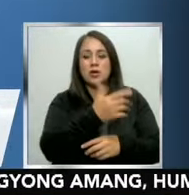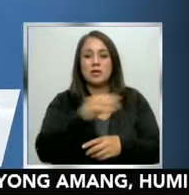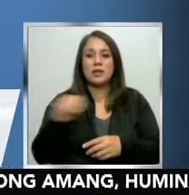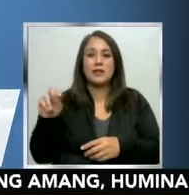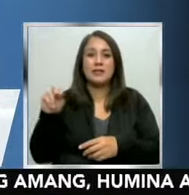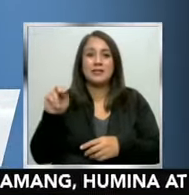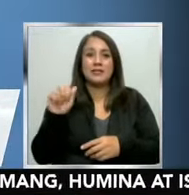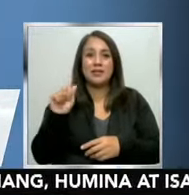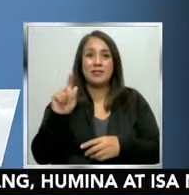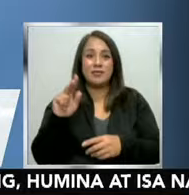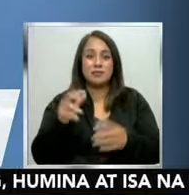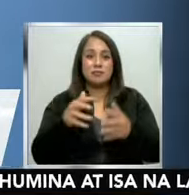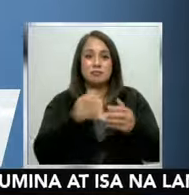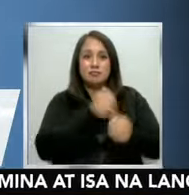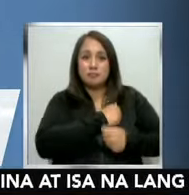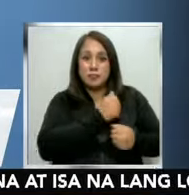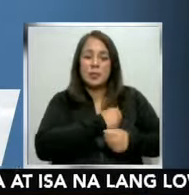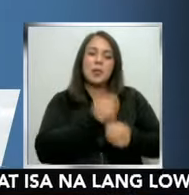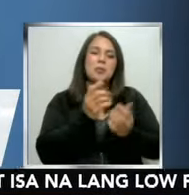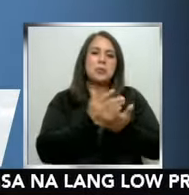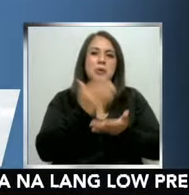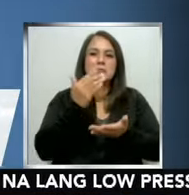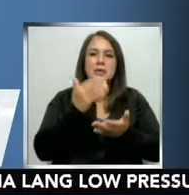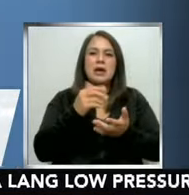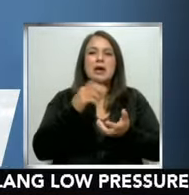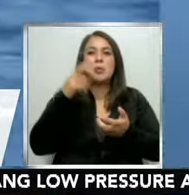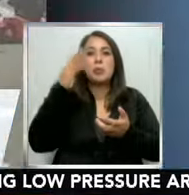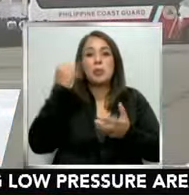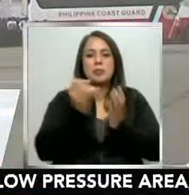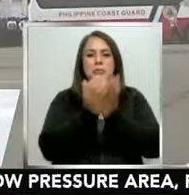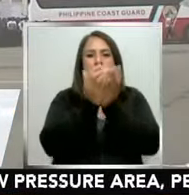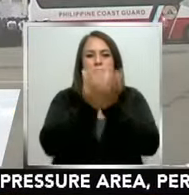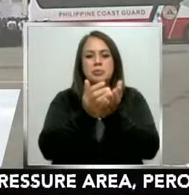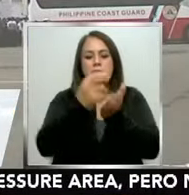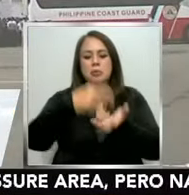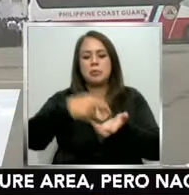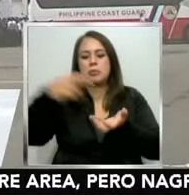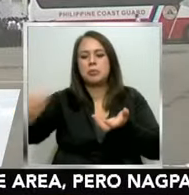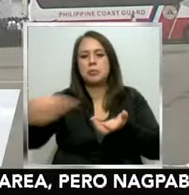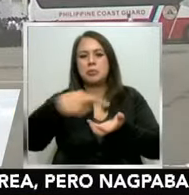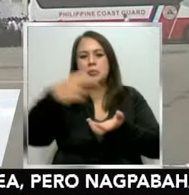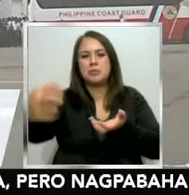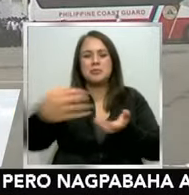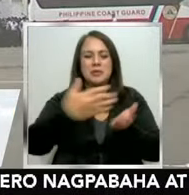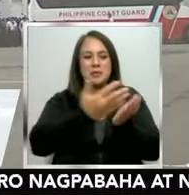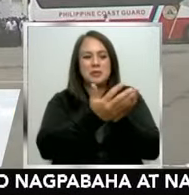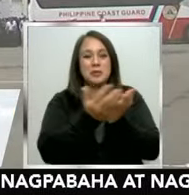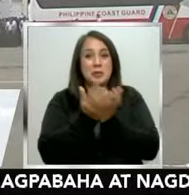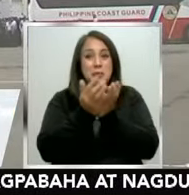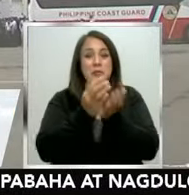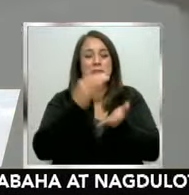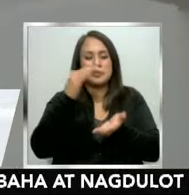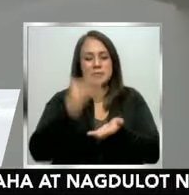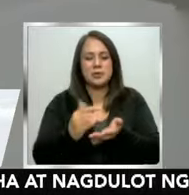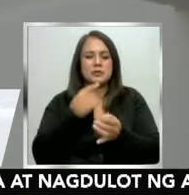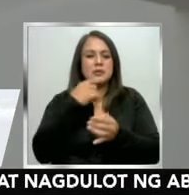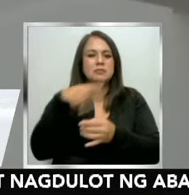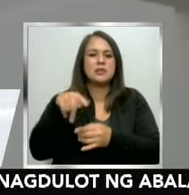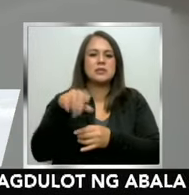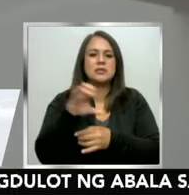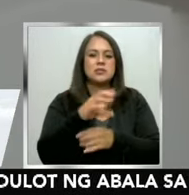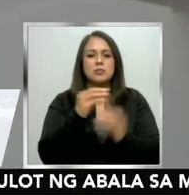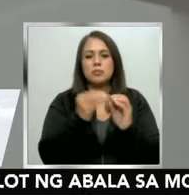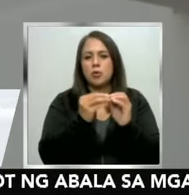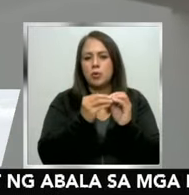umaatras o nababawasan ang dami ng Chinese fishing militia. Ayon sa PCG, mas maraming bargo pa ang